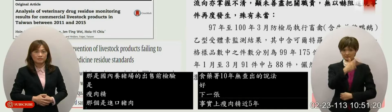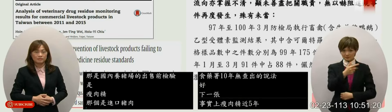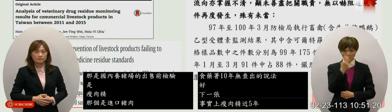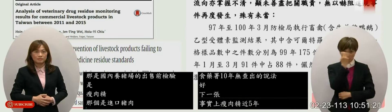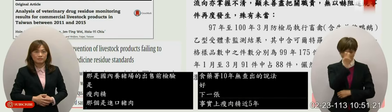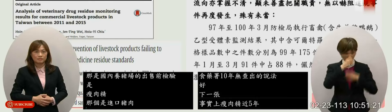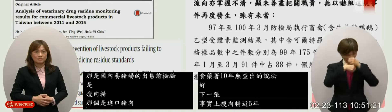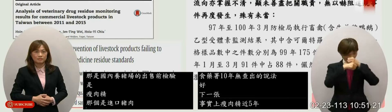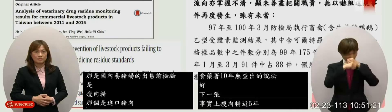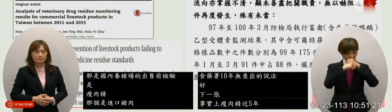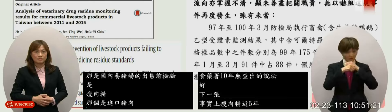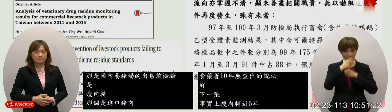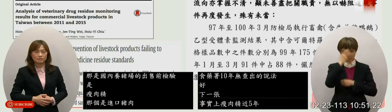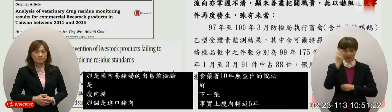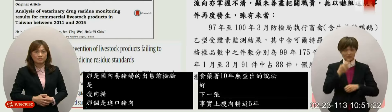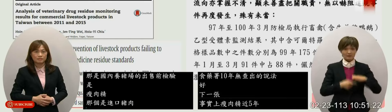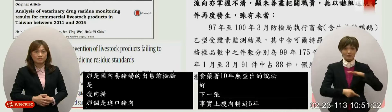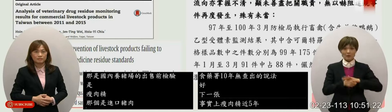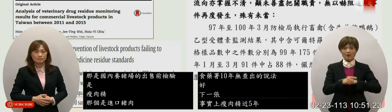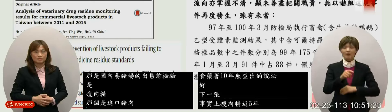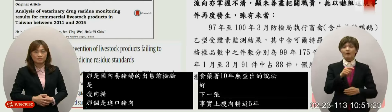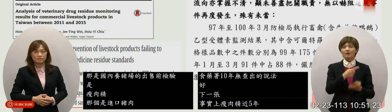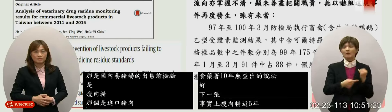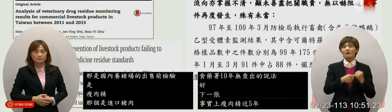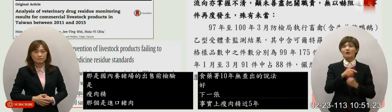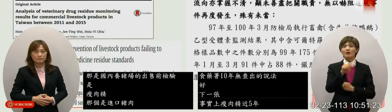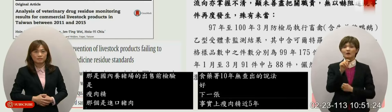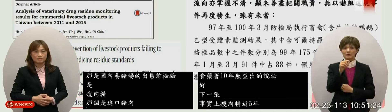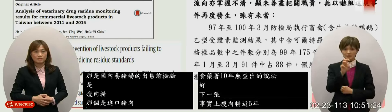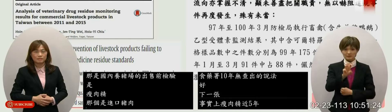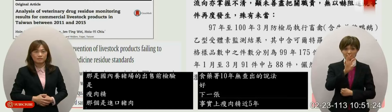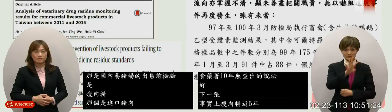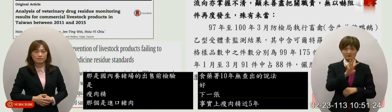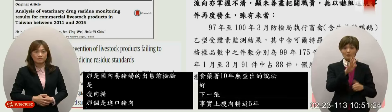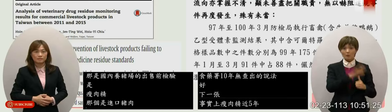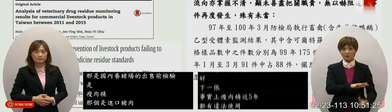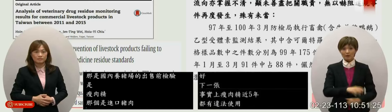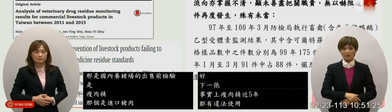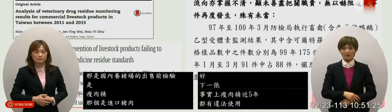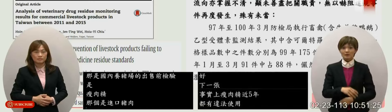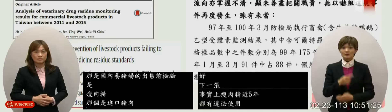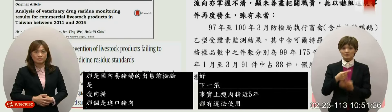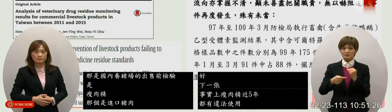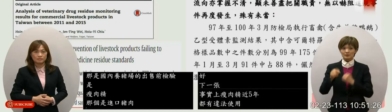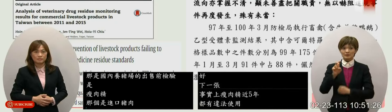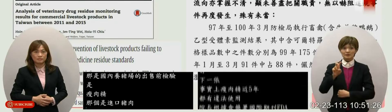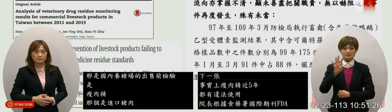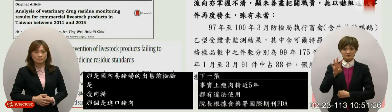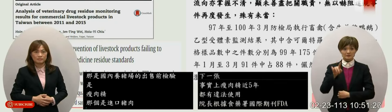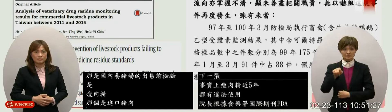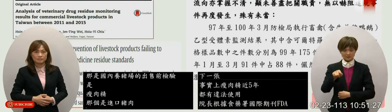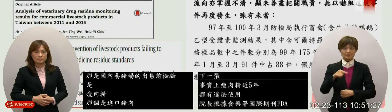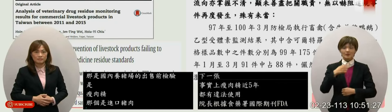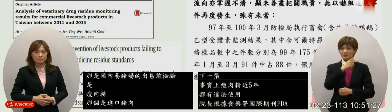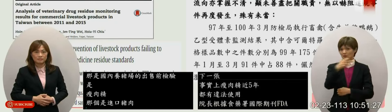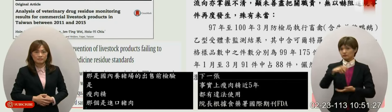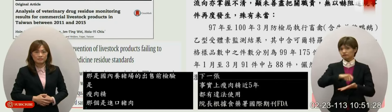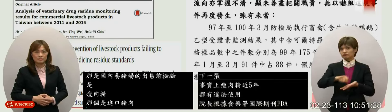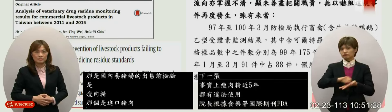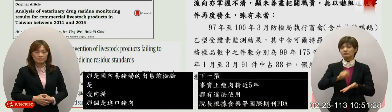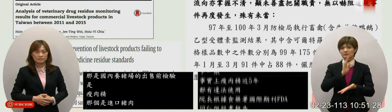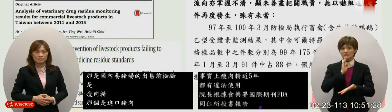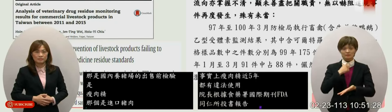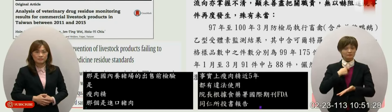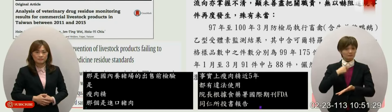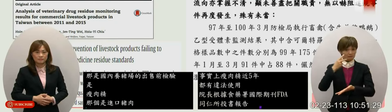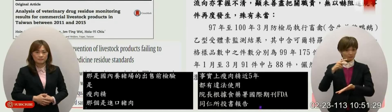有34件不合格，有24件为国内产品。这篇文章是用英文写的，好，这是第一个。另外，我要告诉院